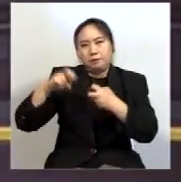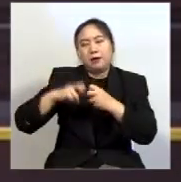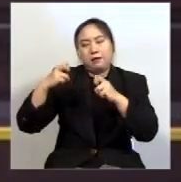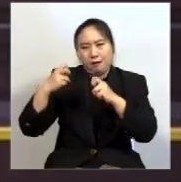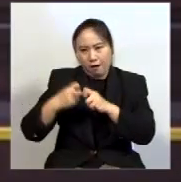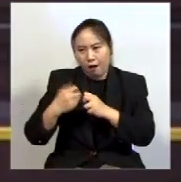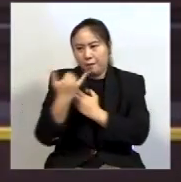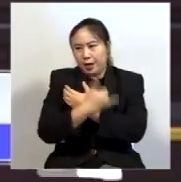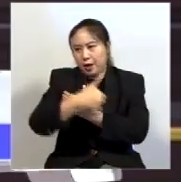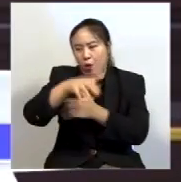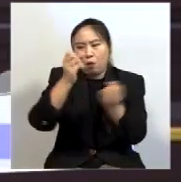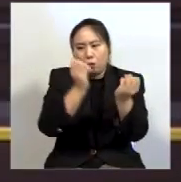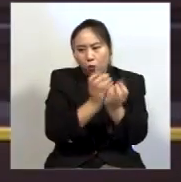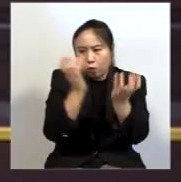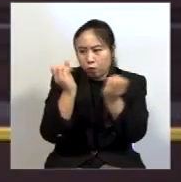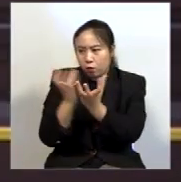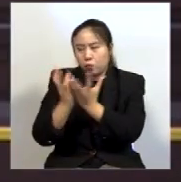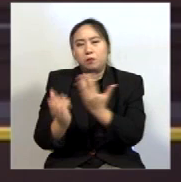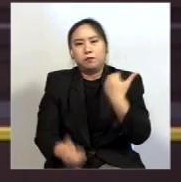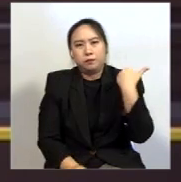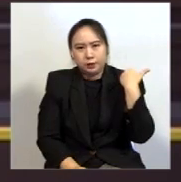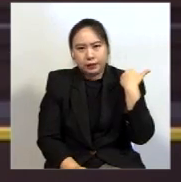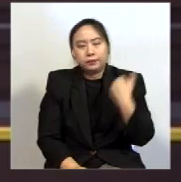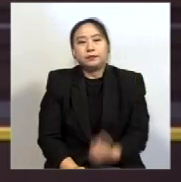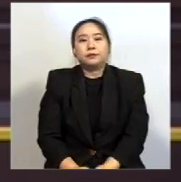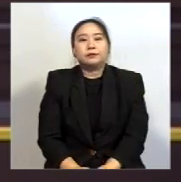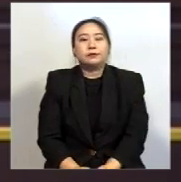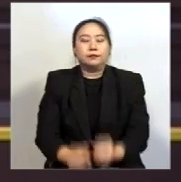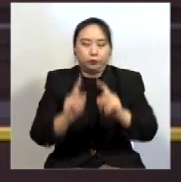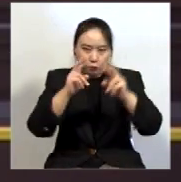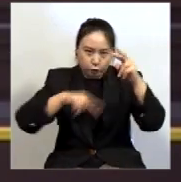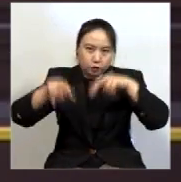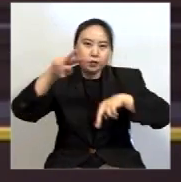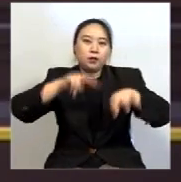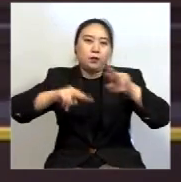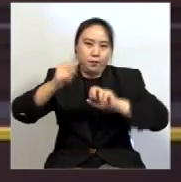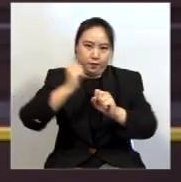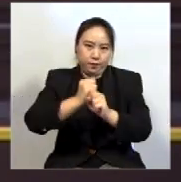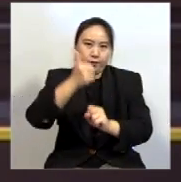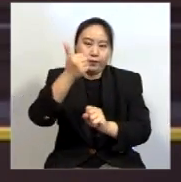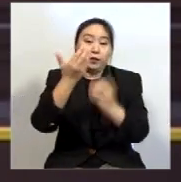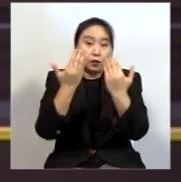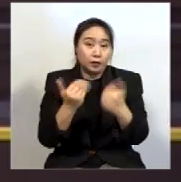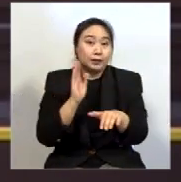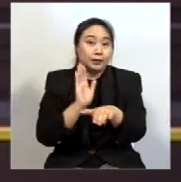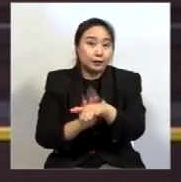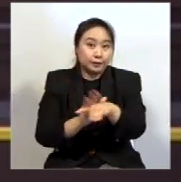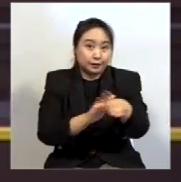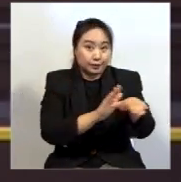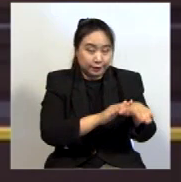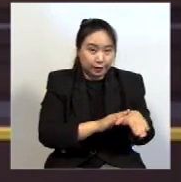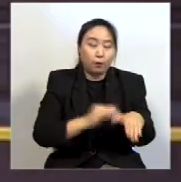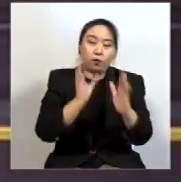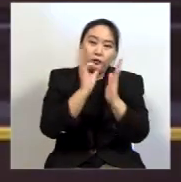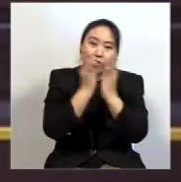ตินะการบริการต่างๆไปต่างประเทศแต่รับรองว่าตรวจสอบได้นะเพราะนั้นขอเตือนสื่อโซเชียลเ